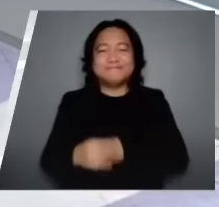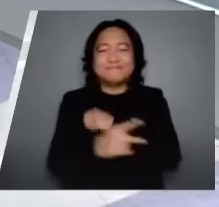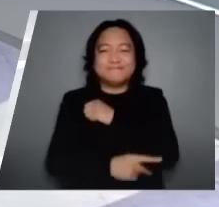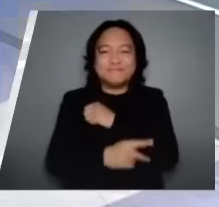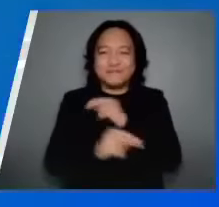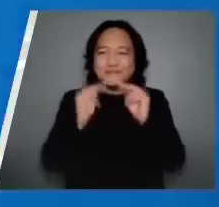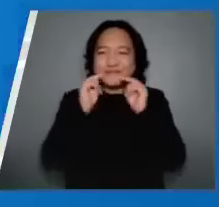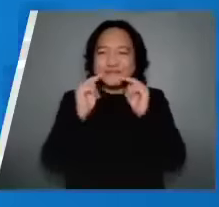Bisda.